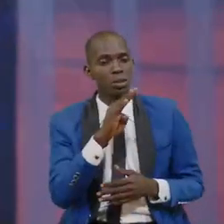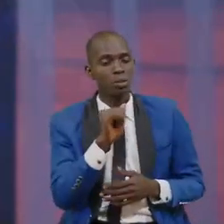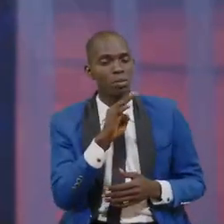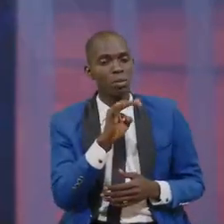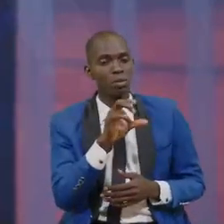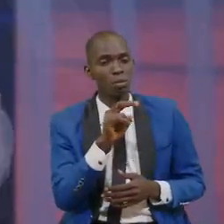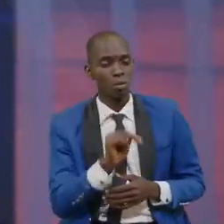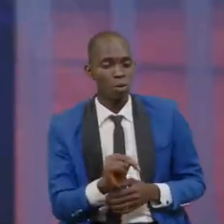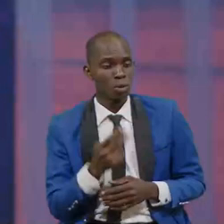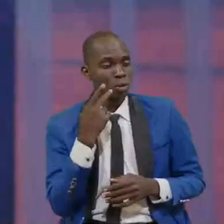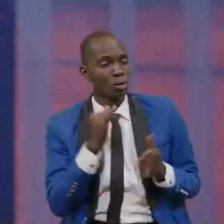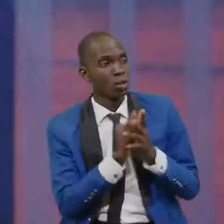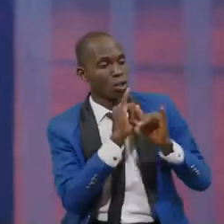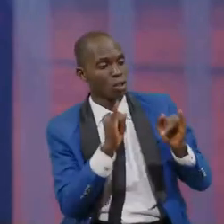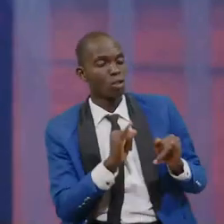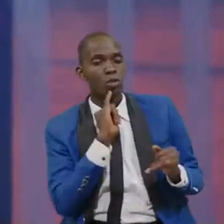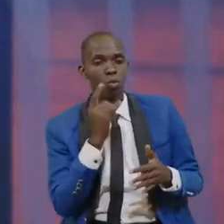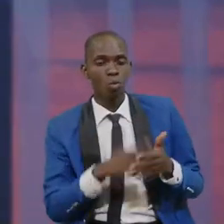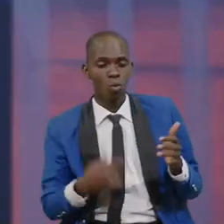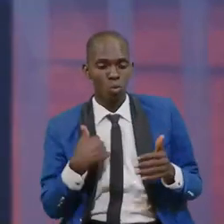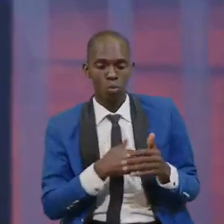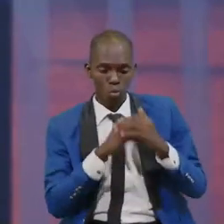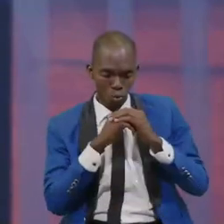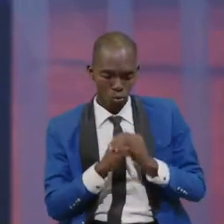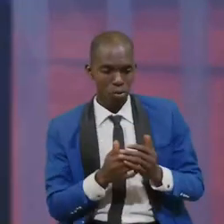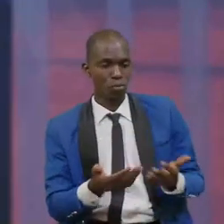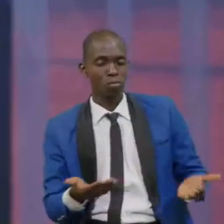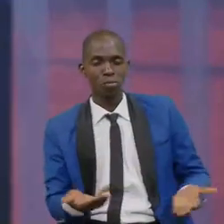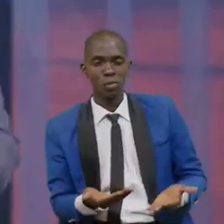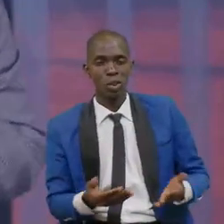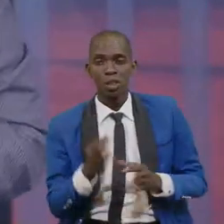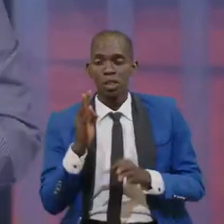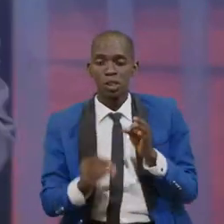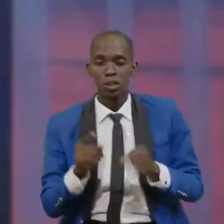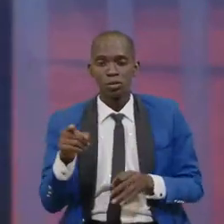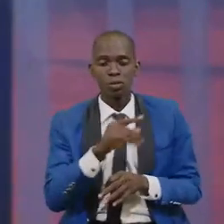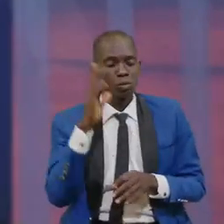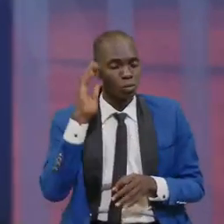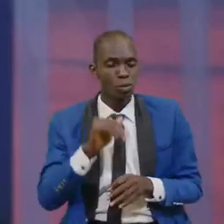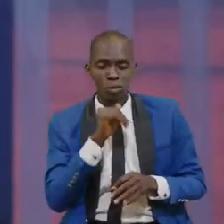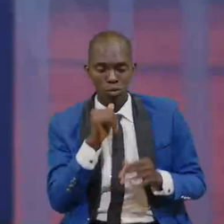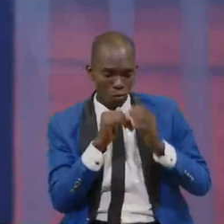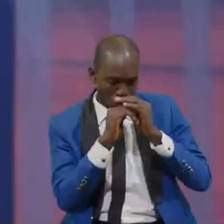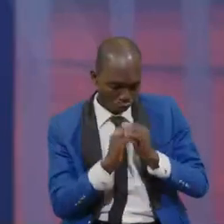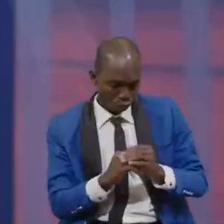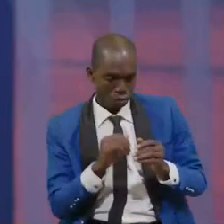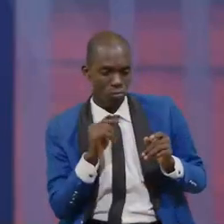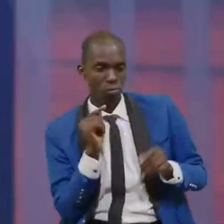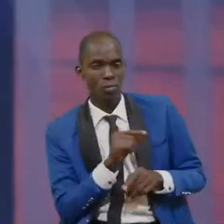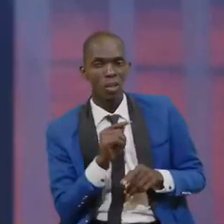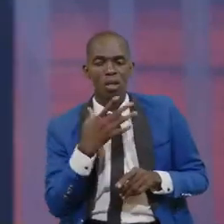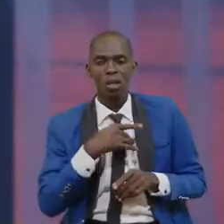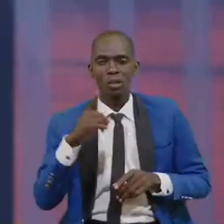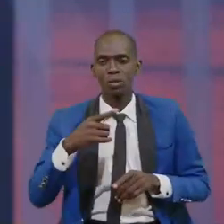que nous adorons ici. Si vous ne voulez pas fléchir, si vous ne voulez pas vous courber, si vous dites, je suis